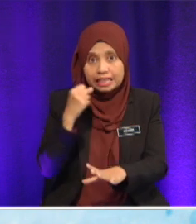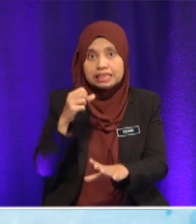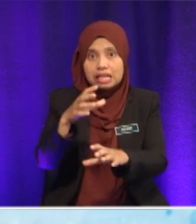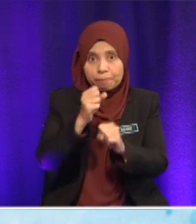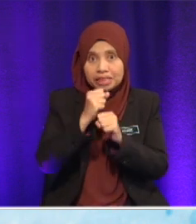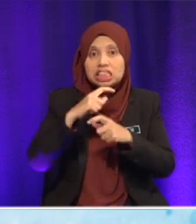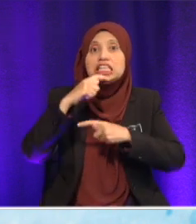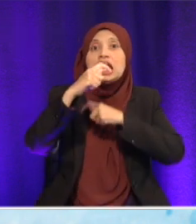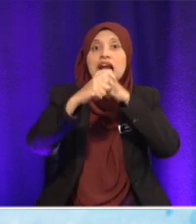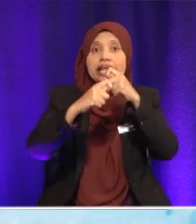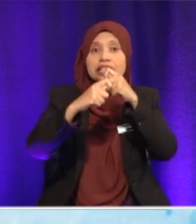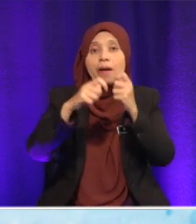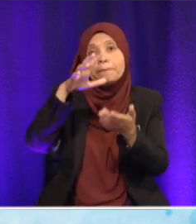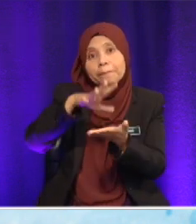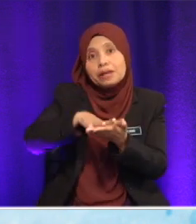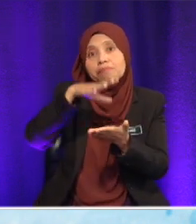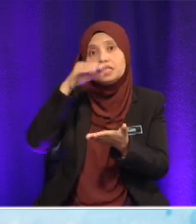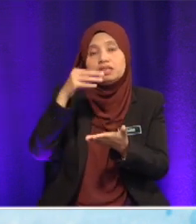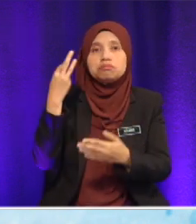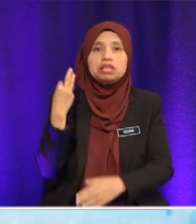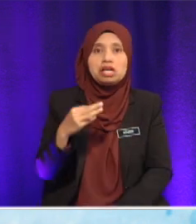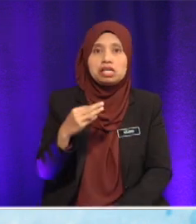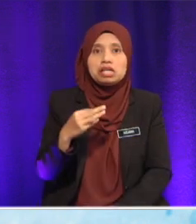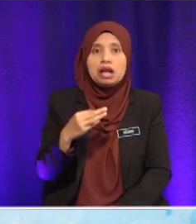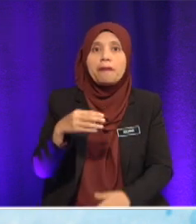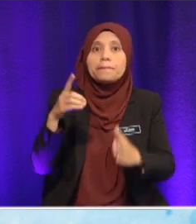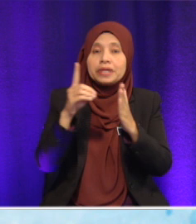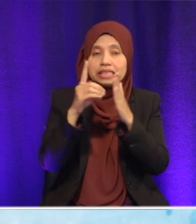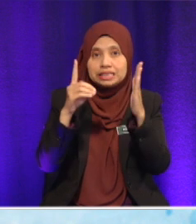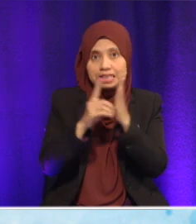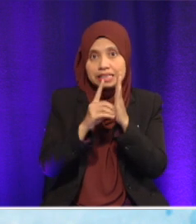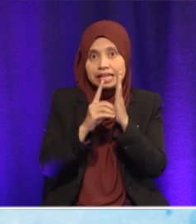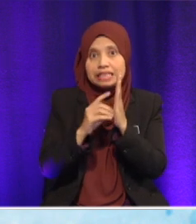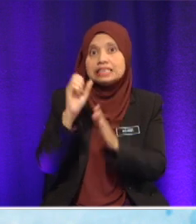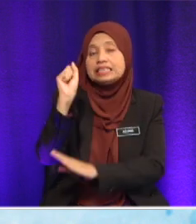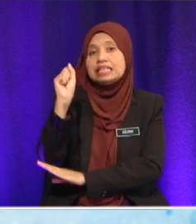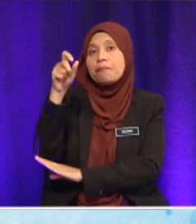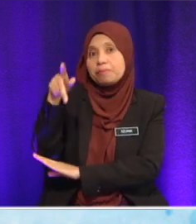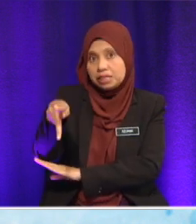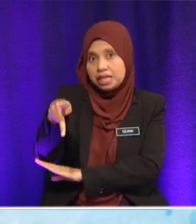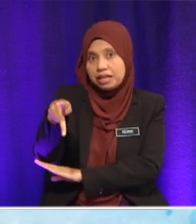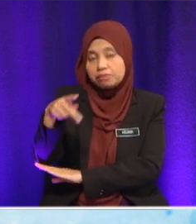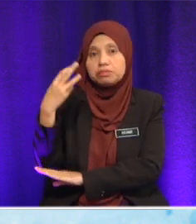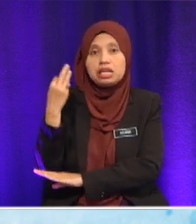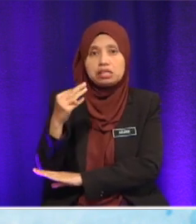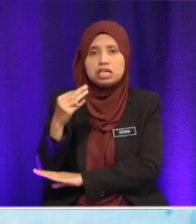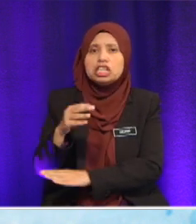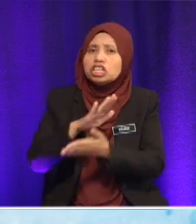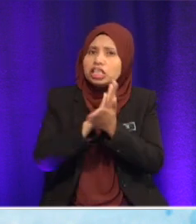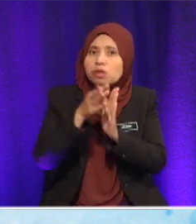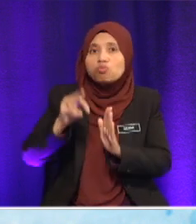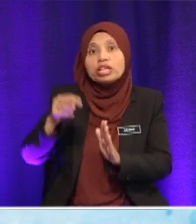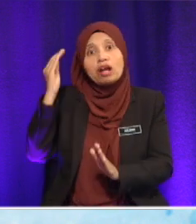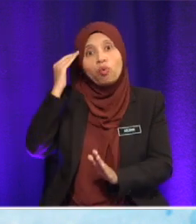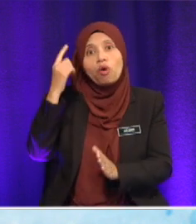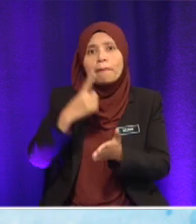mereka berdasarkan standar pembelajaran yang mereka belajar jadi murid tahu apa kelemahan-kelemahan yang ada pada diri mereka